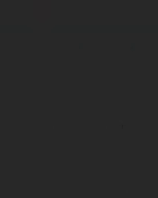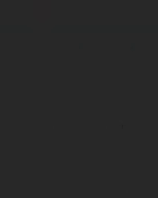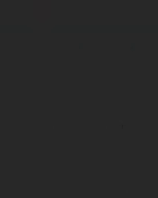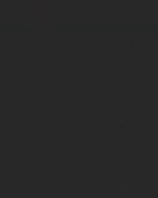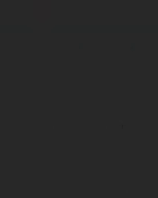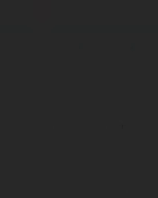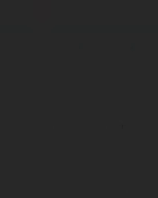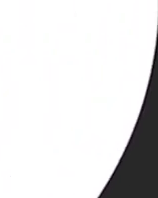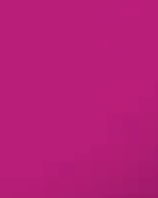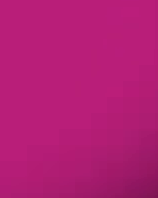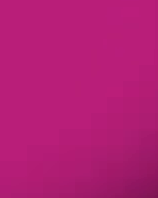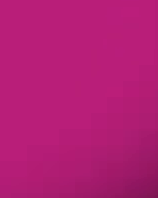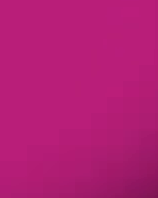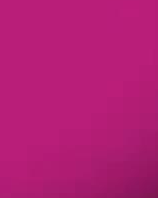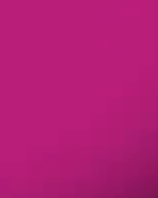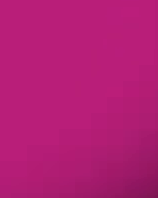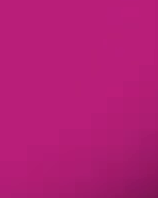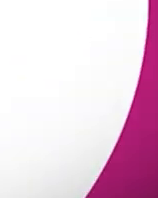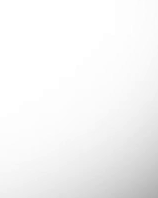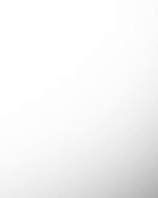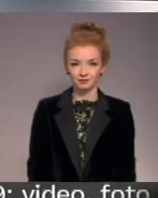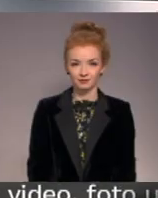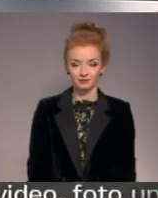Re, viss ēters ir te!